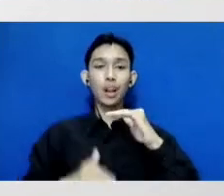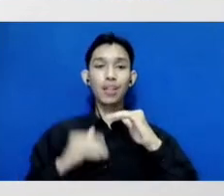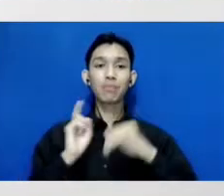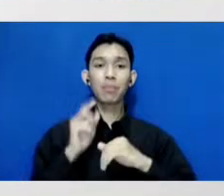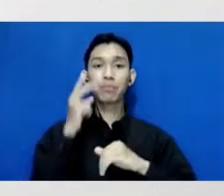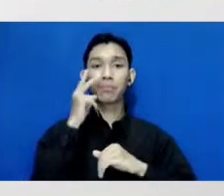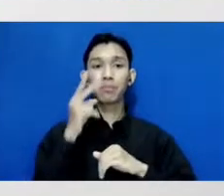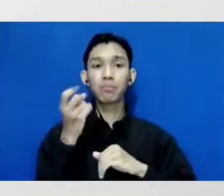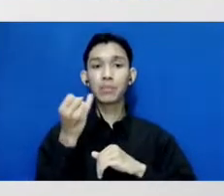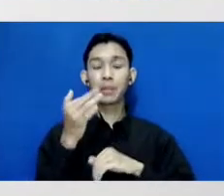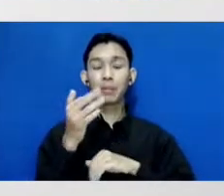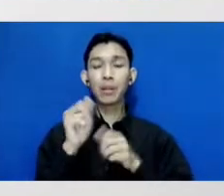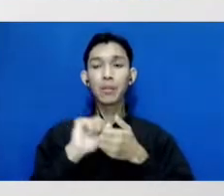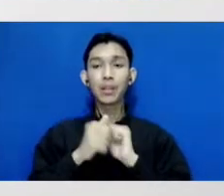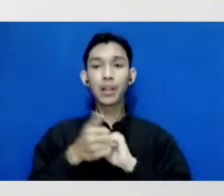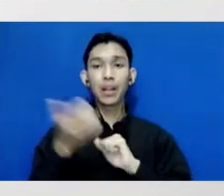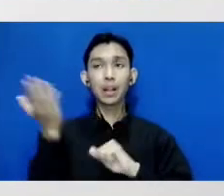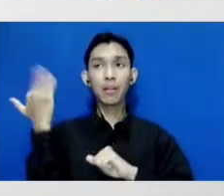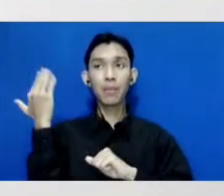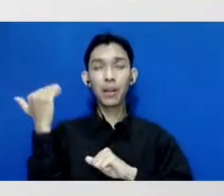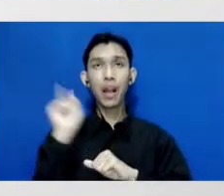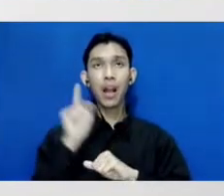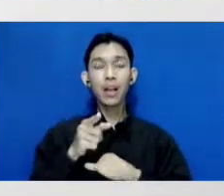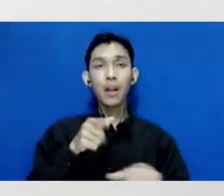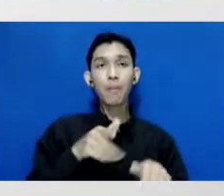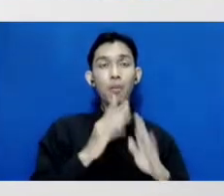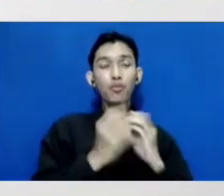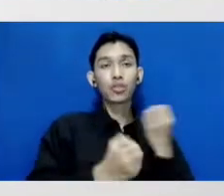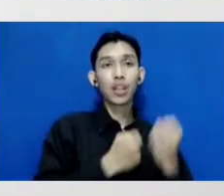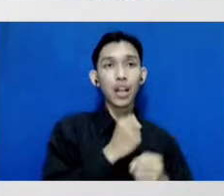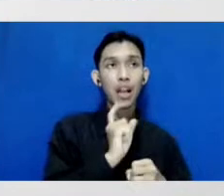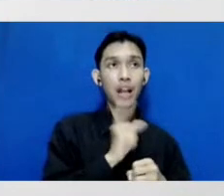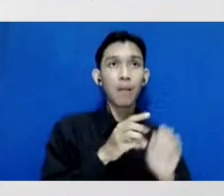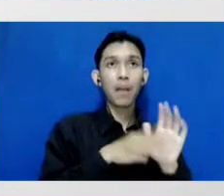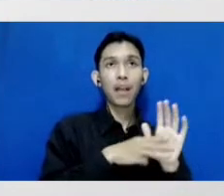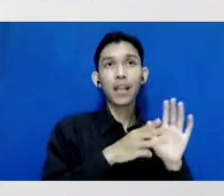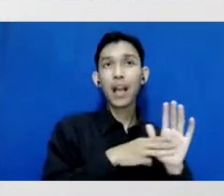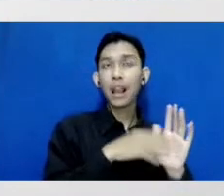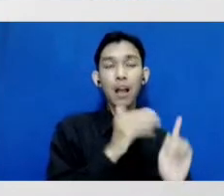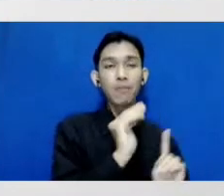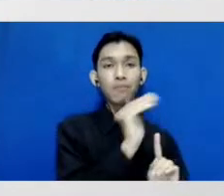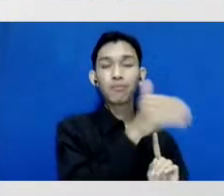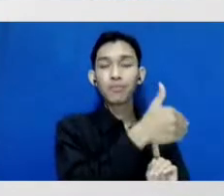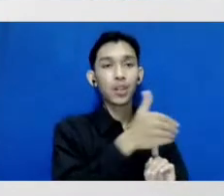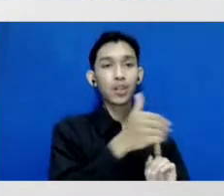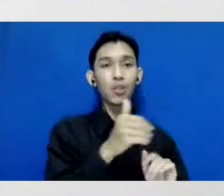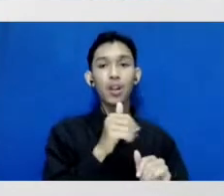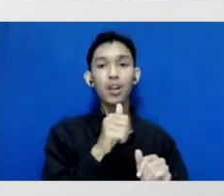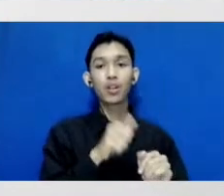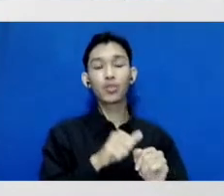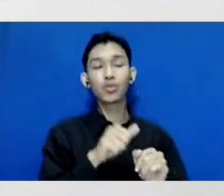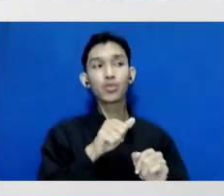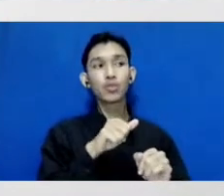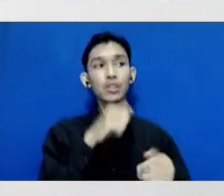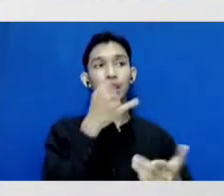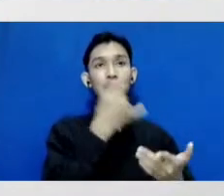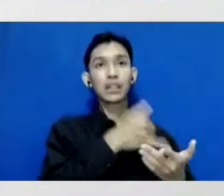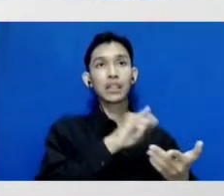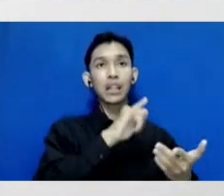di mana ada perusahaan yang mengalami insiden security, kemudian downgrade ratingnya menurun, sehingga